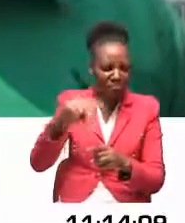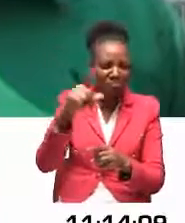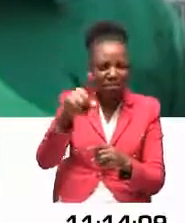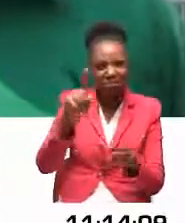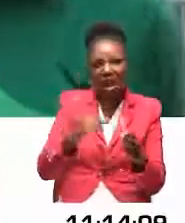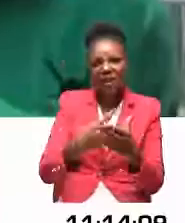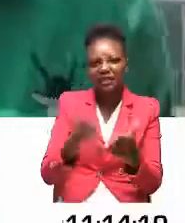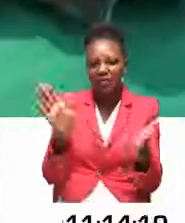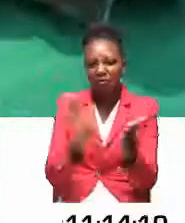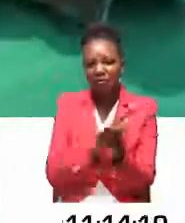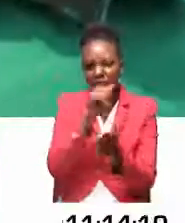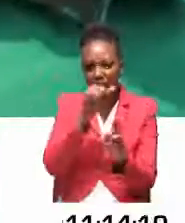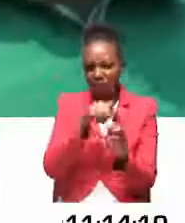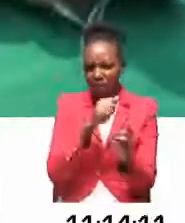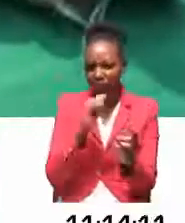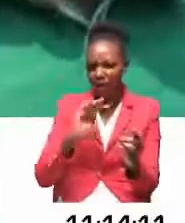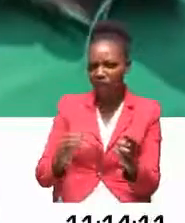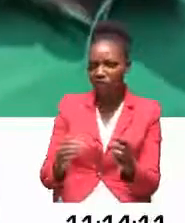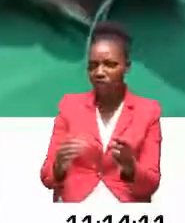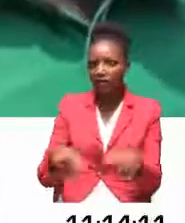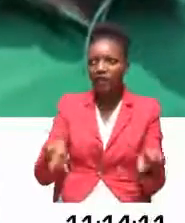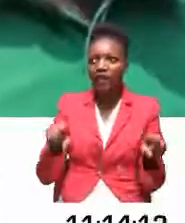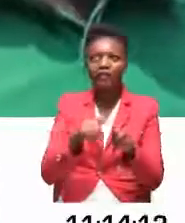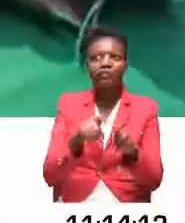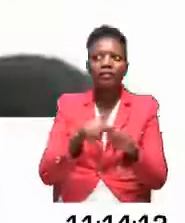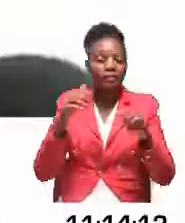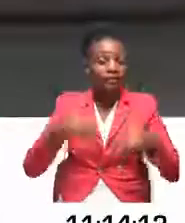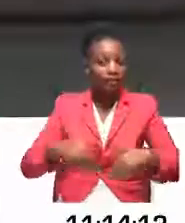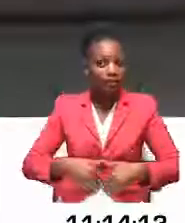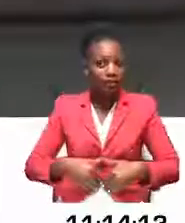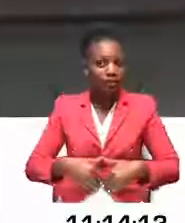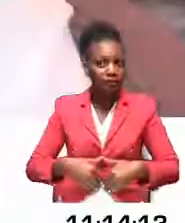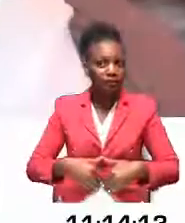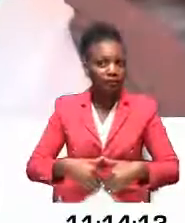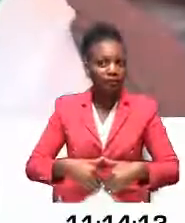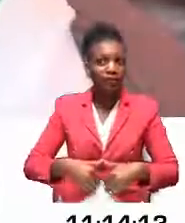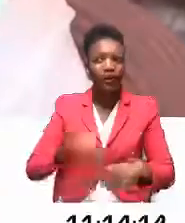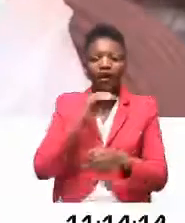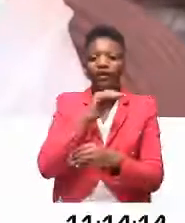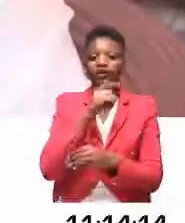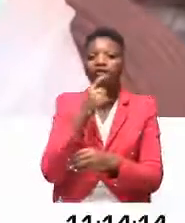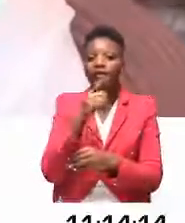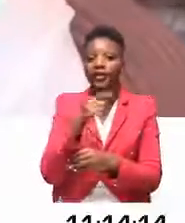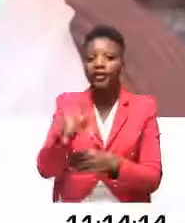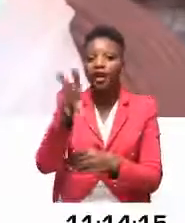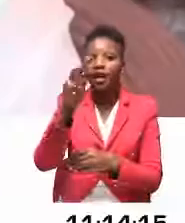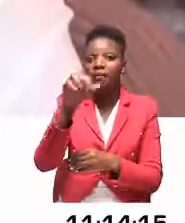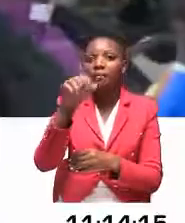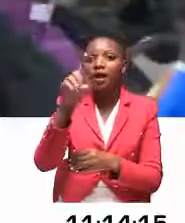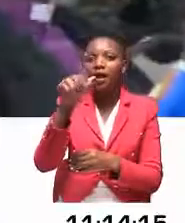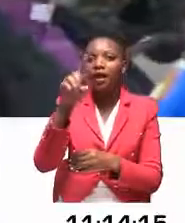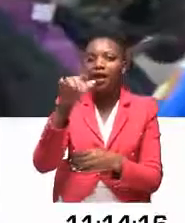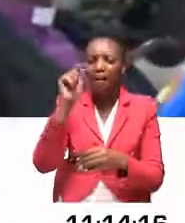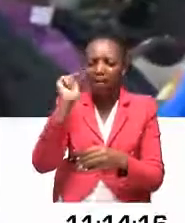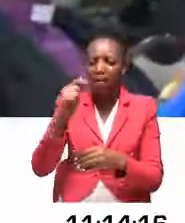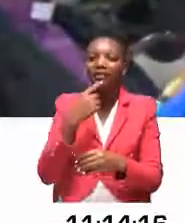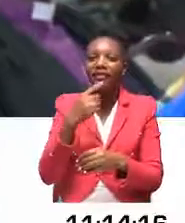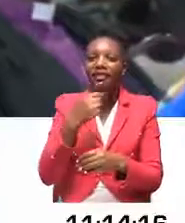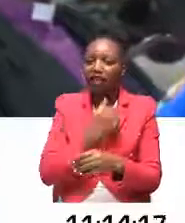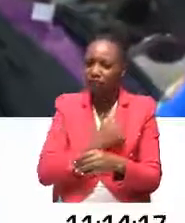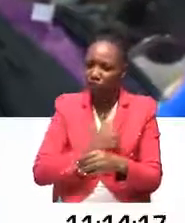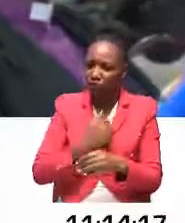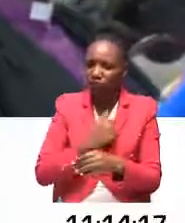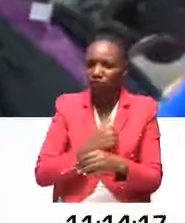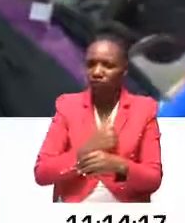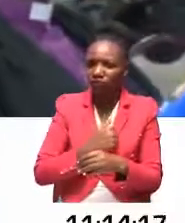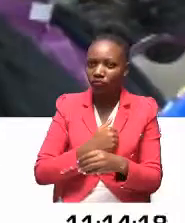katika kaunti hii ya transoya wakti huo vijana Hao wametoa makataa kwa Malala kumuomba radhi seneta wetangula kwa hatua yake inayodaiwa ililenga